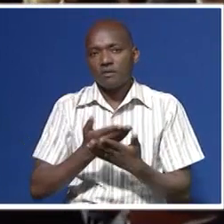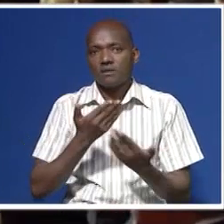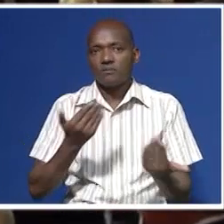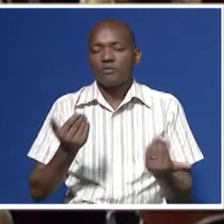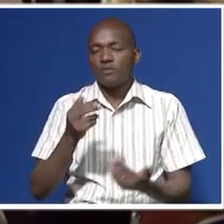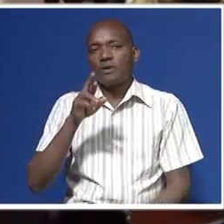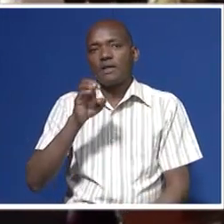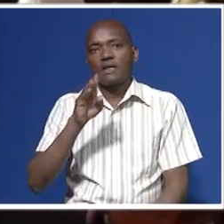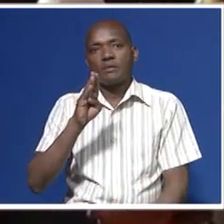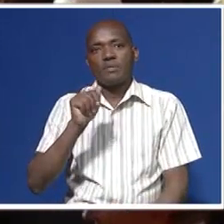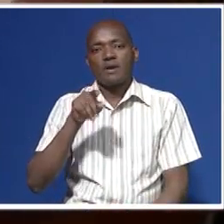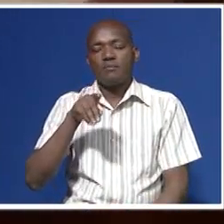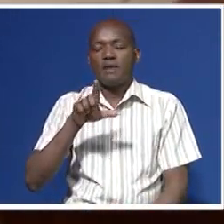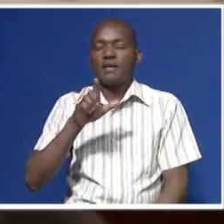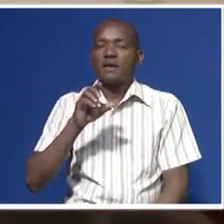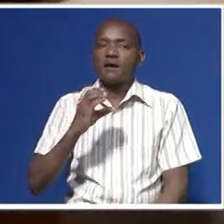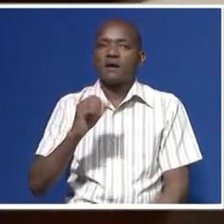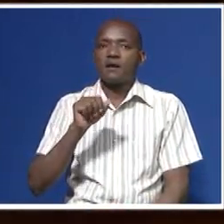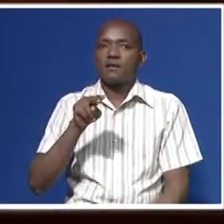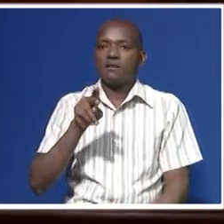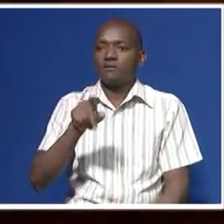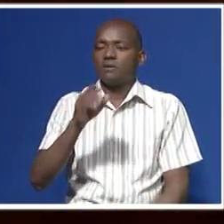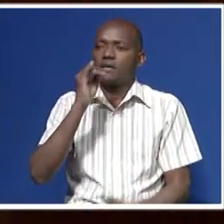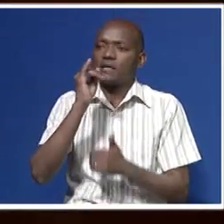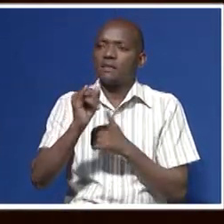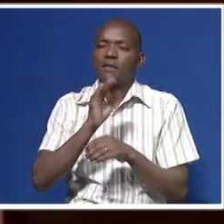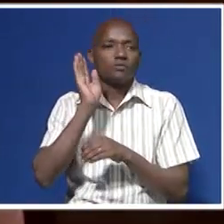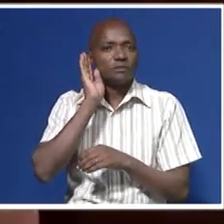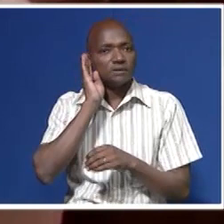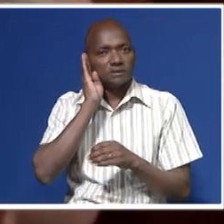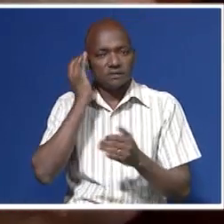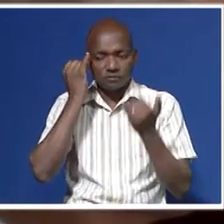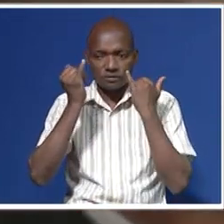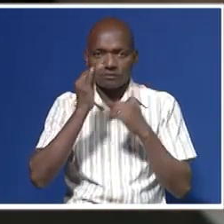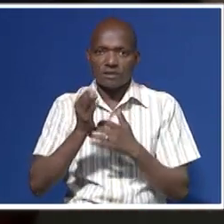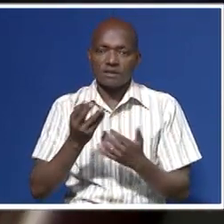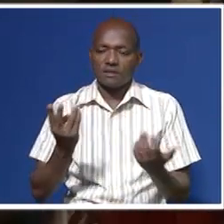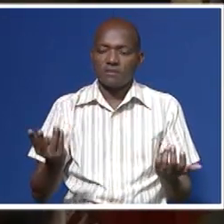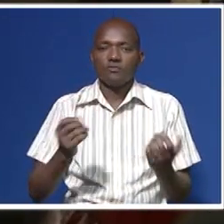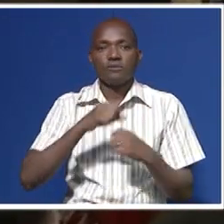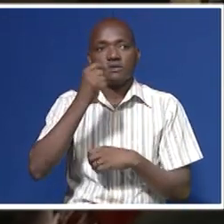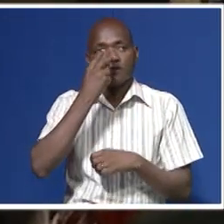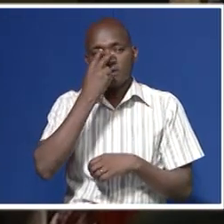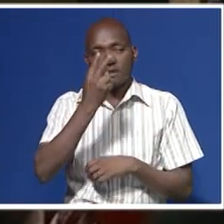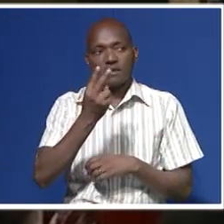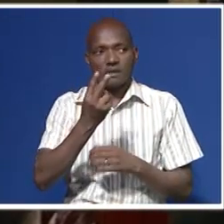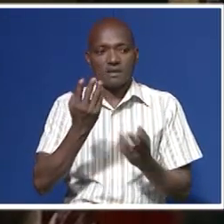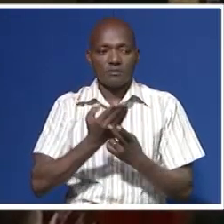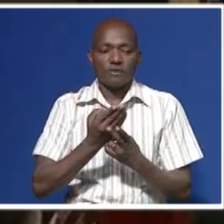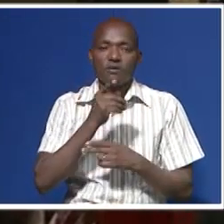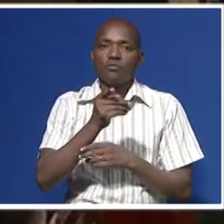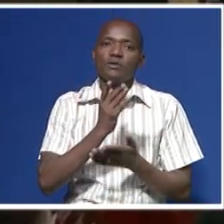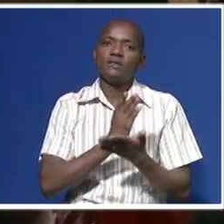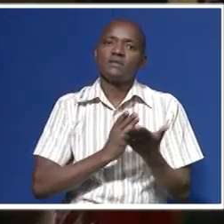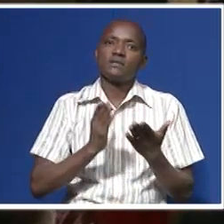kata kusikiliza mashahidi. Ushindi wa Trump unaonesha umaarufu wake miongoni mwa wanachama wa Republican. Lakini pengine ni mwiba wa